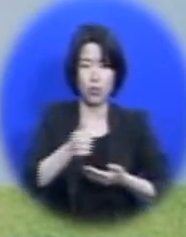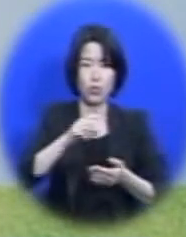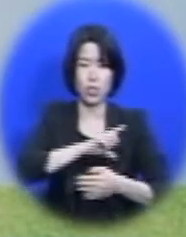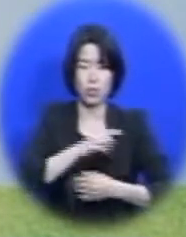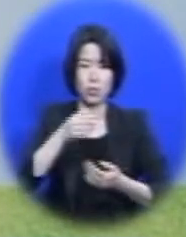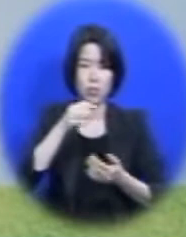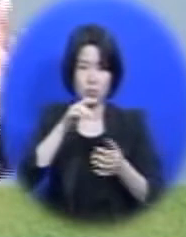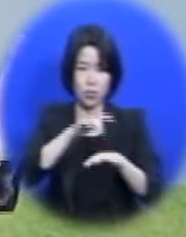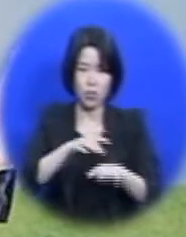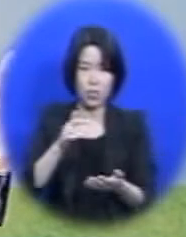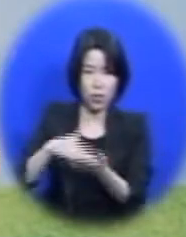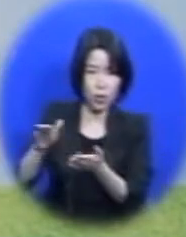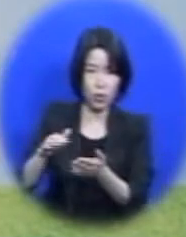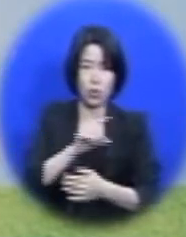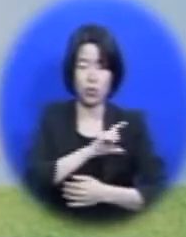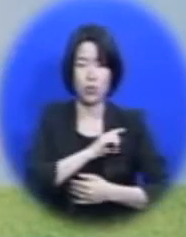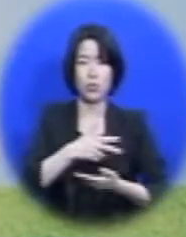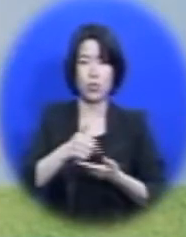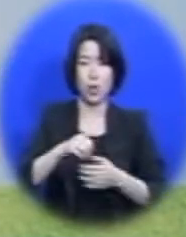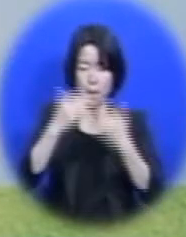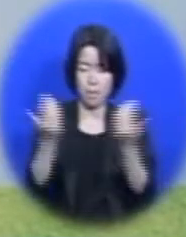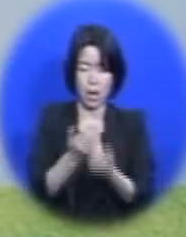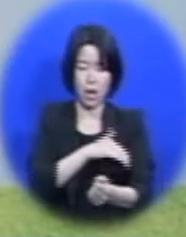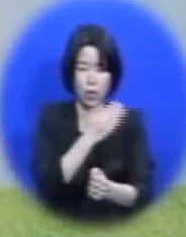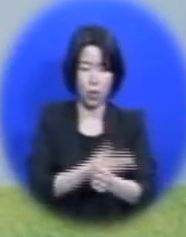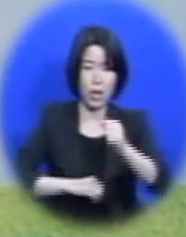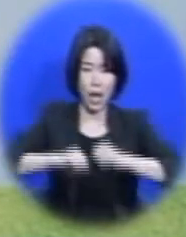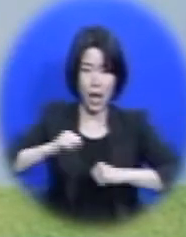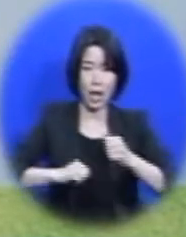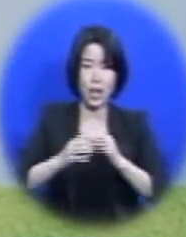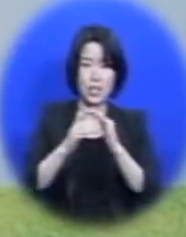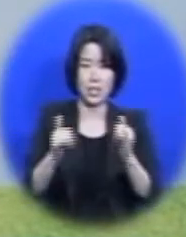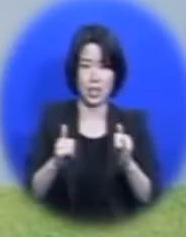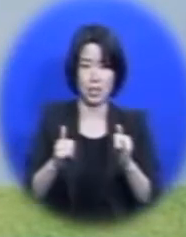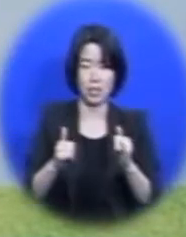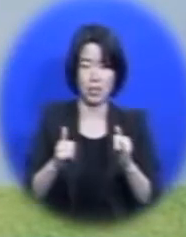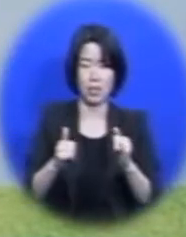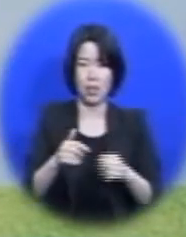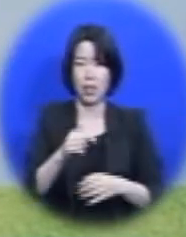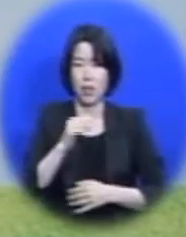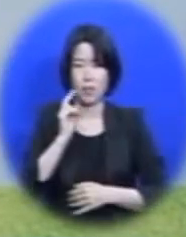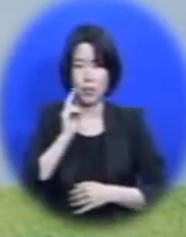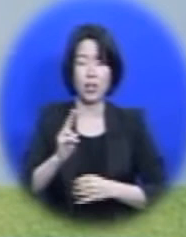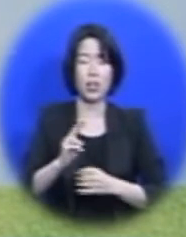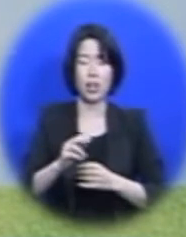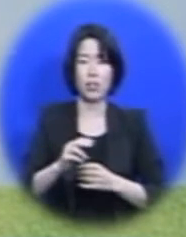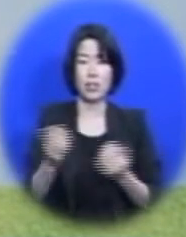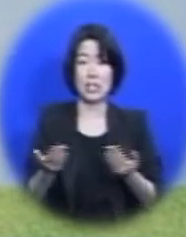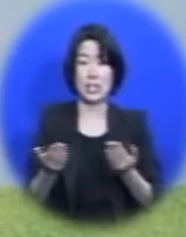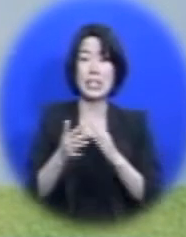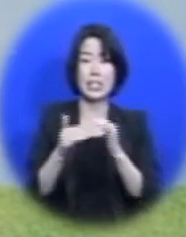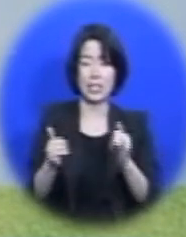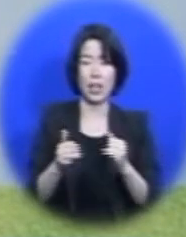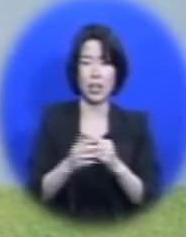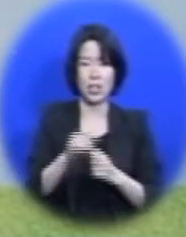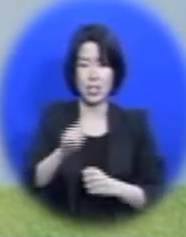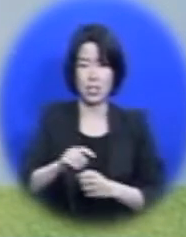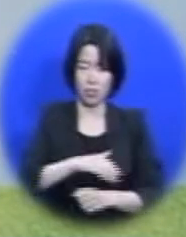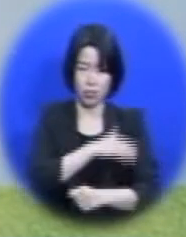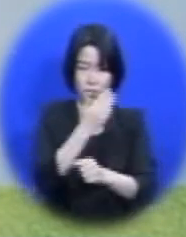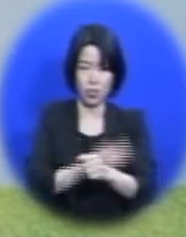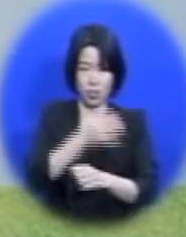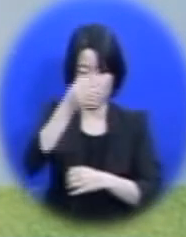이름으로 많은 권능을 행하던 자들, 대단한 사역자죠. 이런 능력